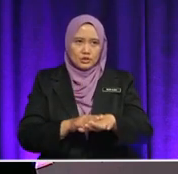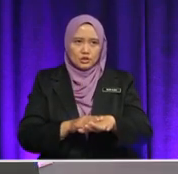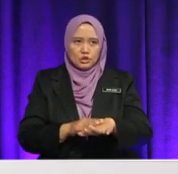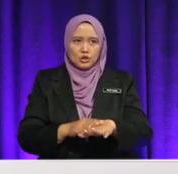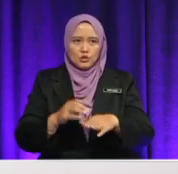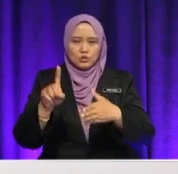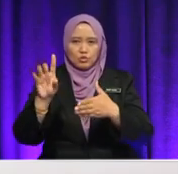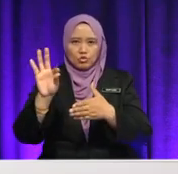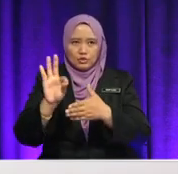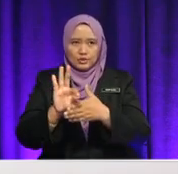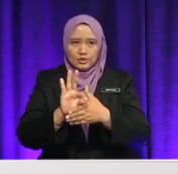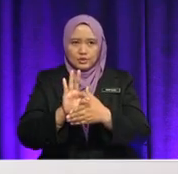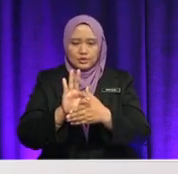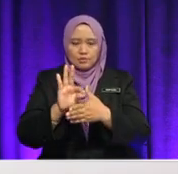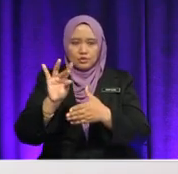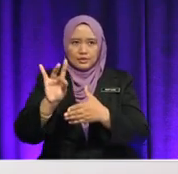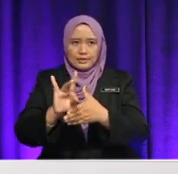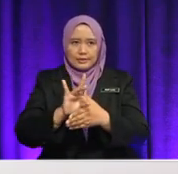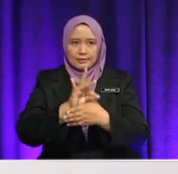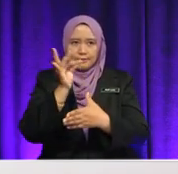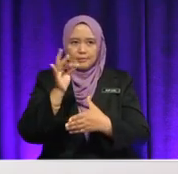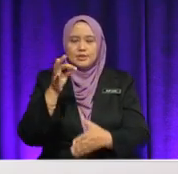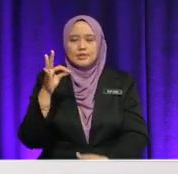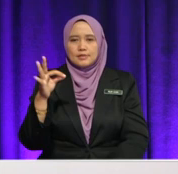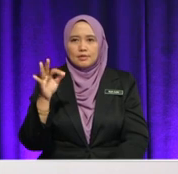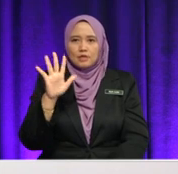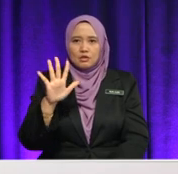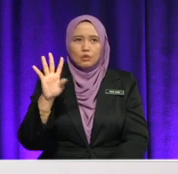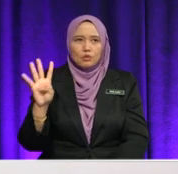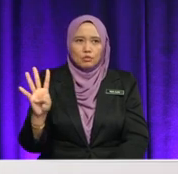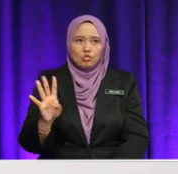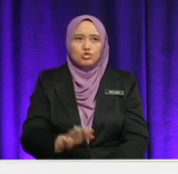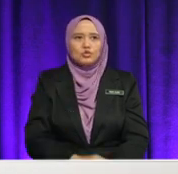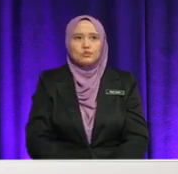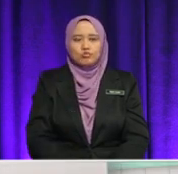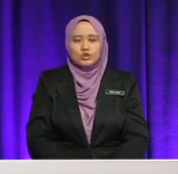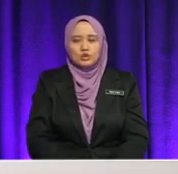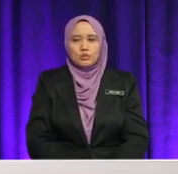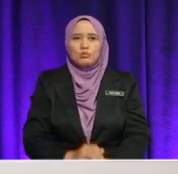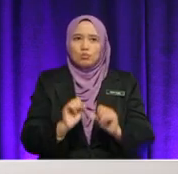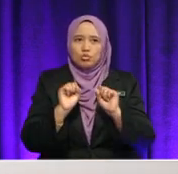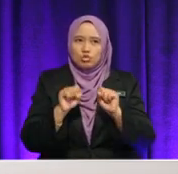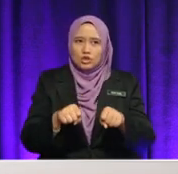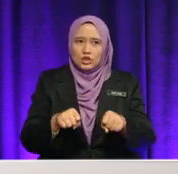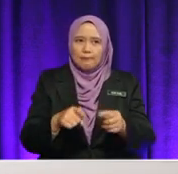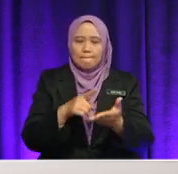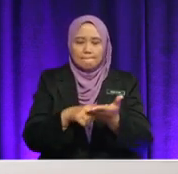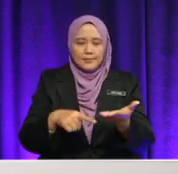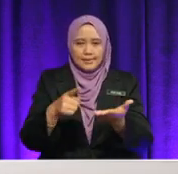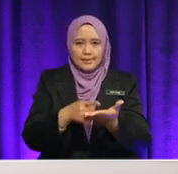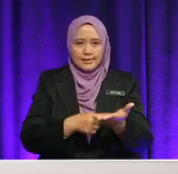pada tahun yang sama dan apa kandungan dalam undang-undang ini adalah membolehkan peliharaan